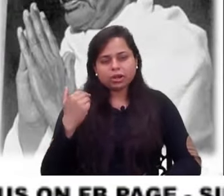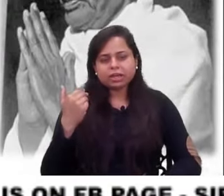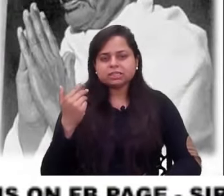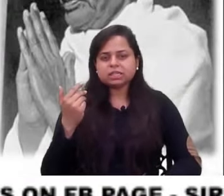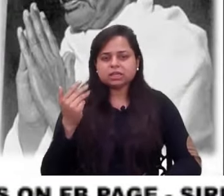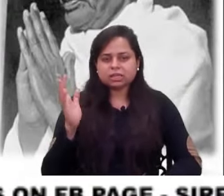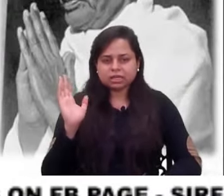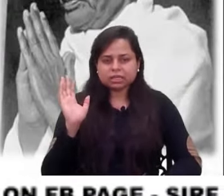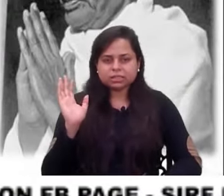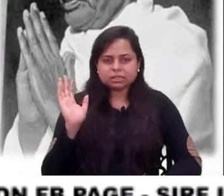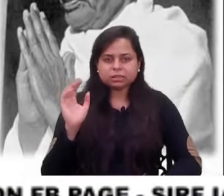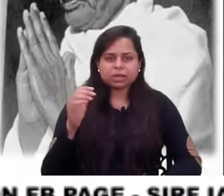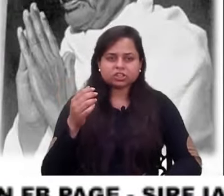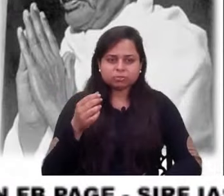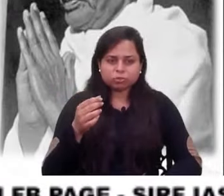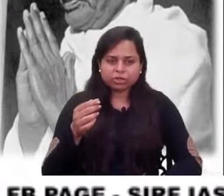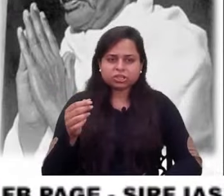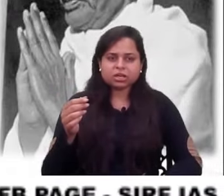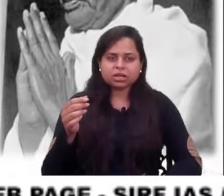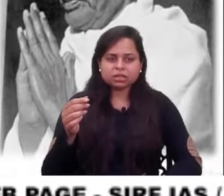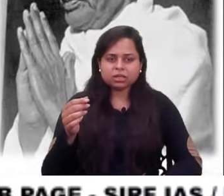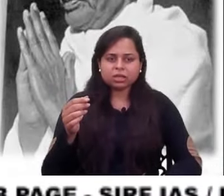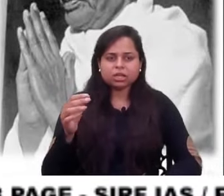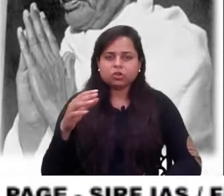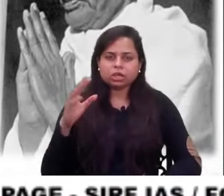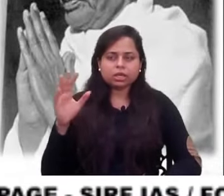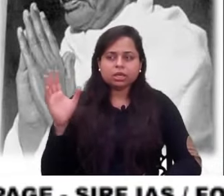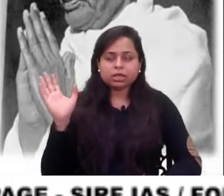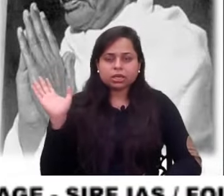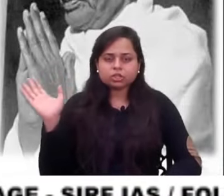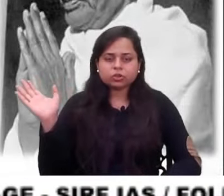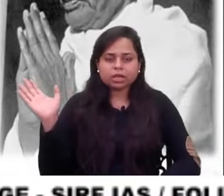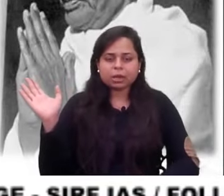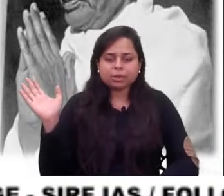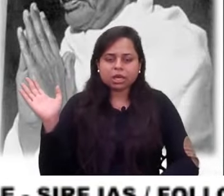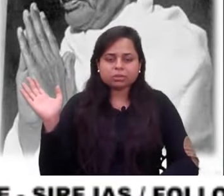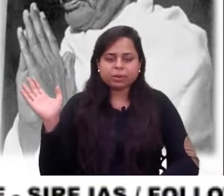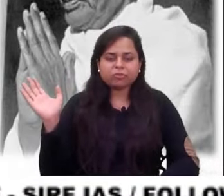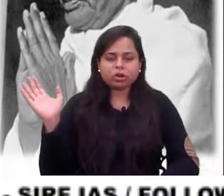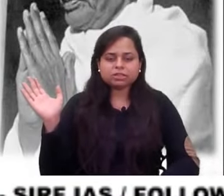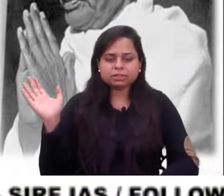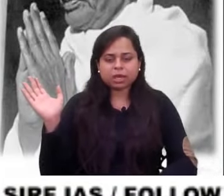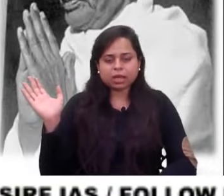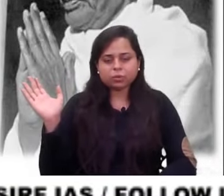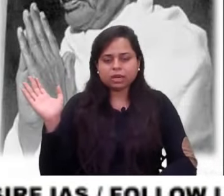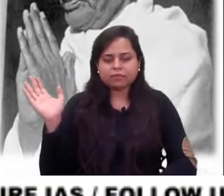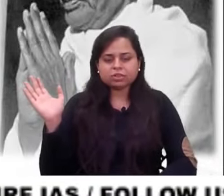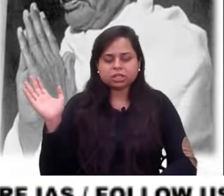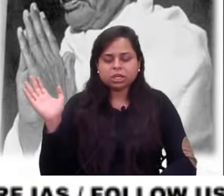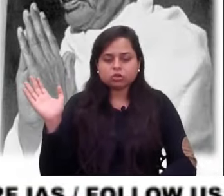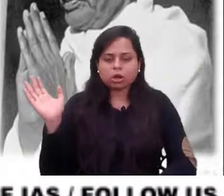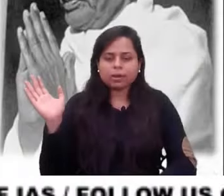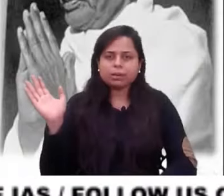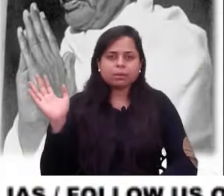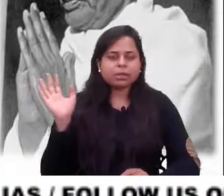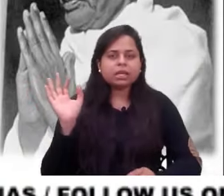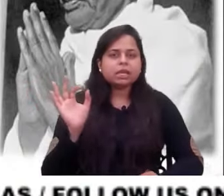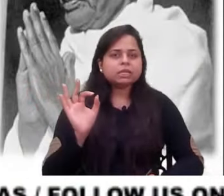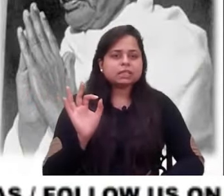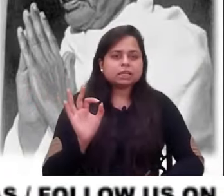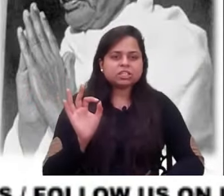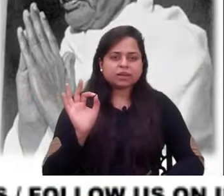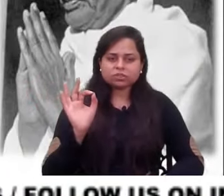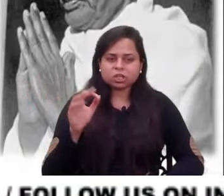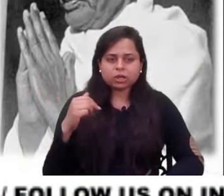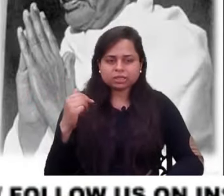ऑडिट कर दी गई थी इन इंग्लिश लैंग्वेज तो हमारे मन